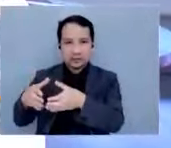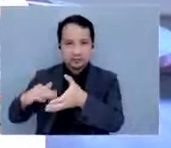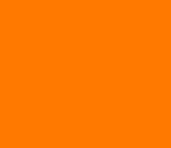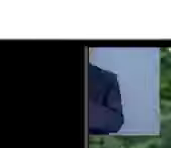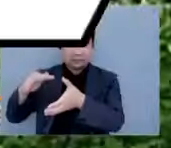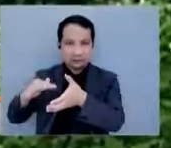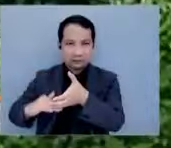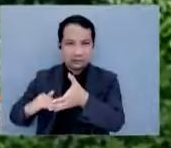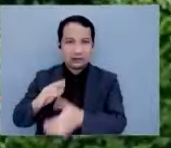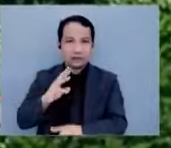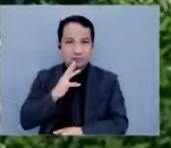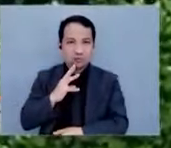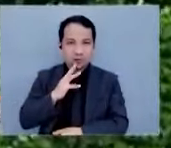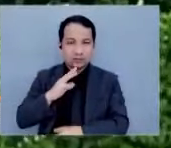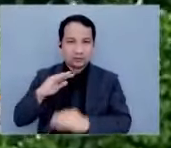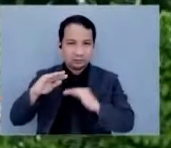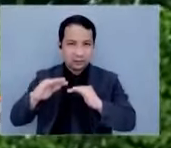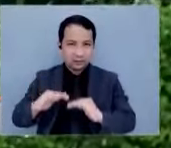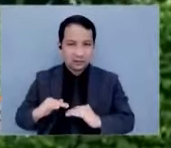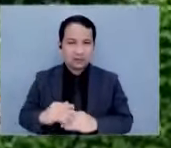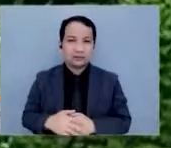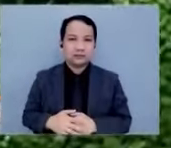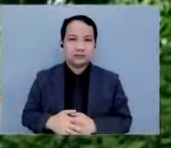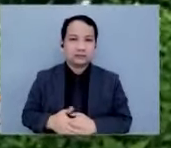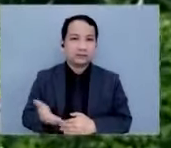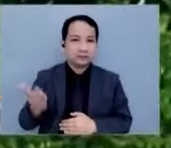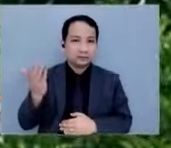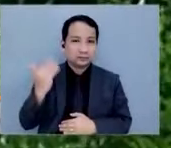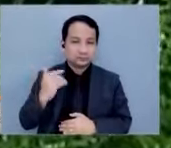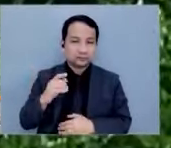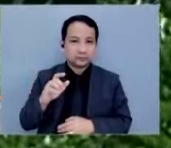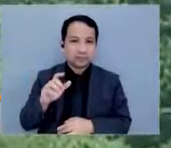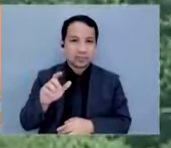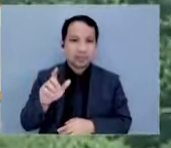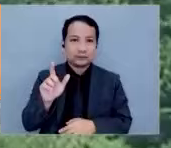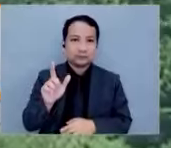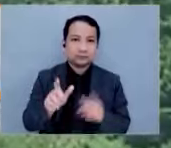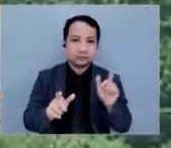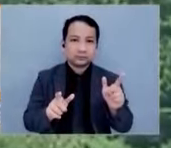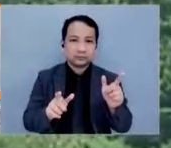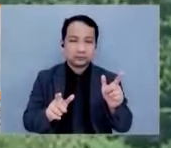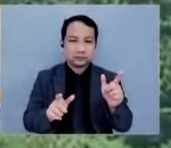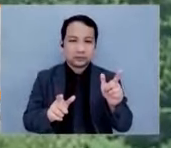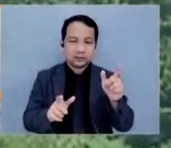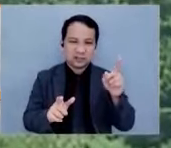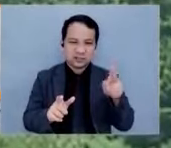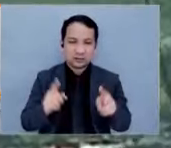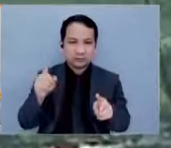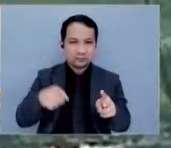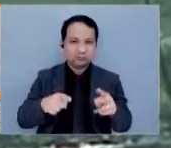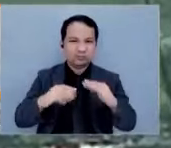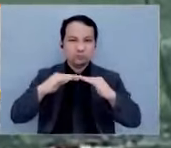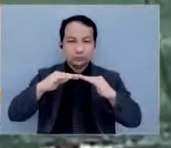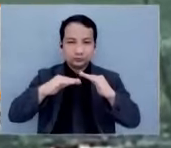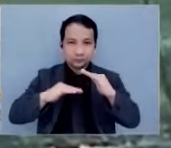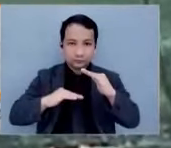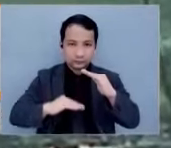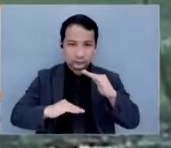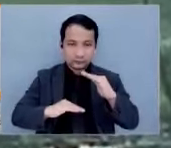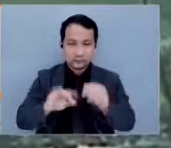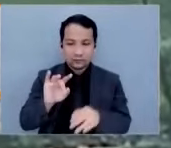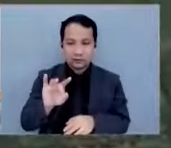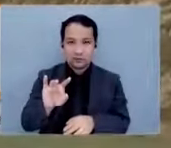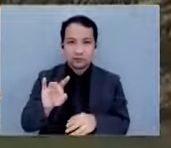Fulgencio. Sa nakalipas na mahigit dalawat kalahating buwan, panay baba ang antas ng tubig sa walong pangunahing dam